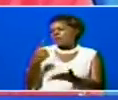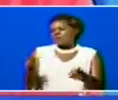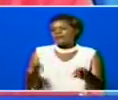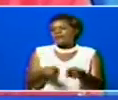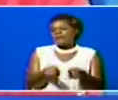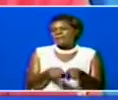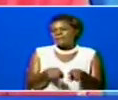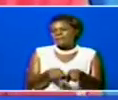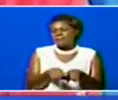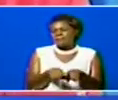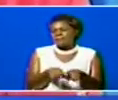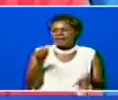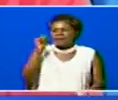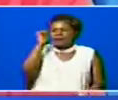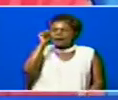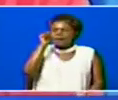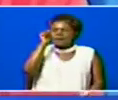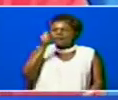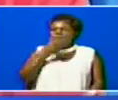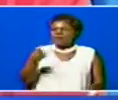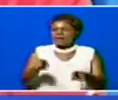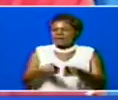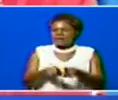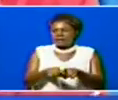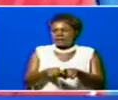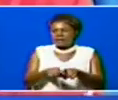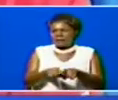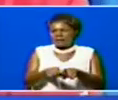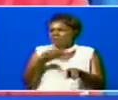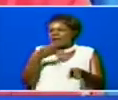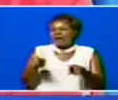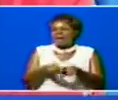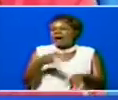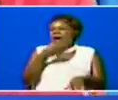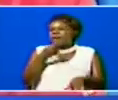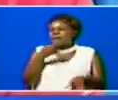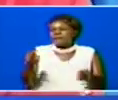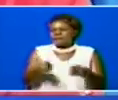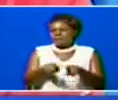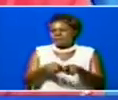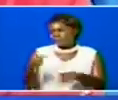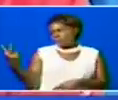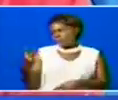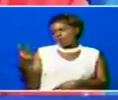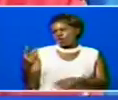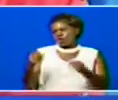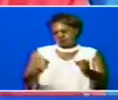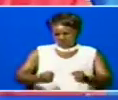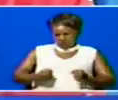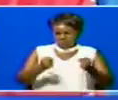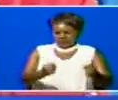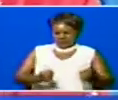same auntie, ndugu yake akakuja, ndugu ya ule bwana akakuja. Pia tu wakawa wako tu na ile tabia ya ule